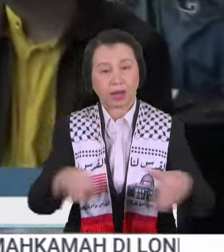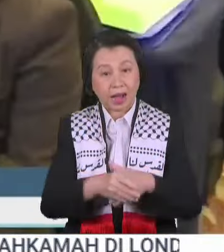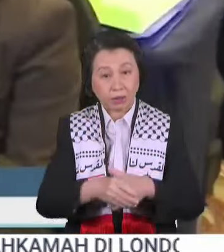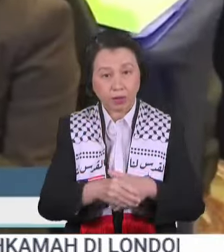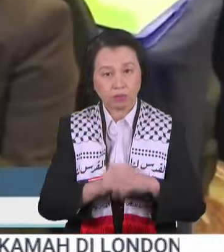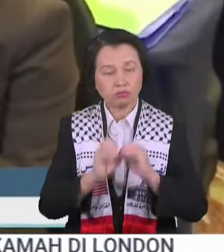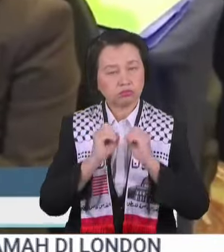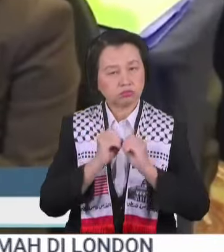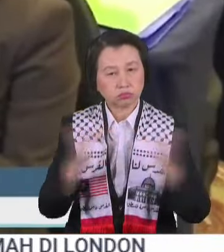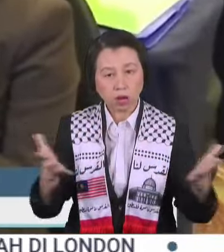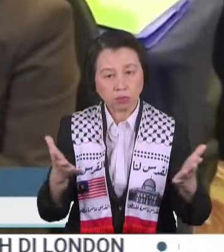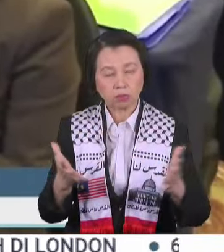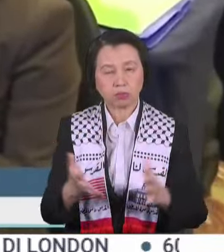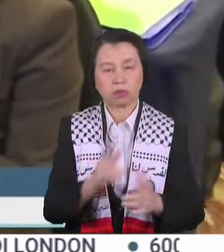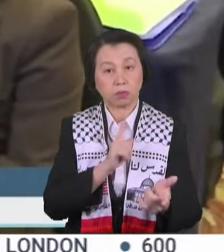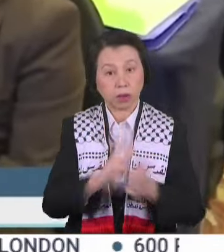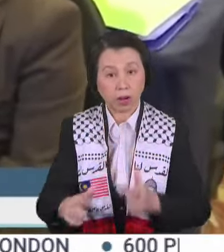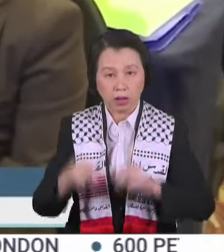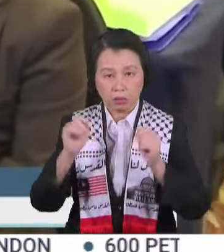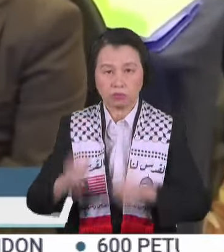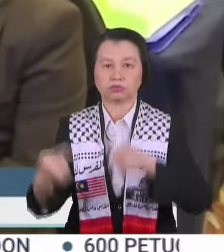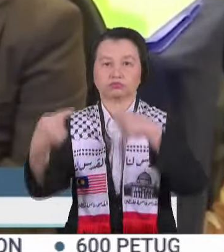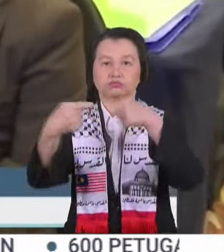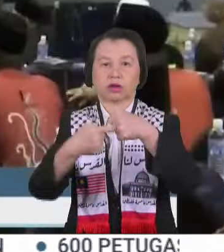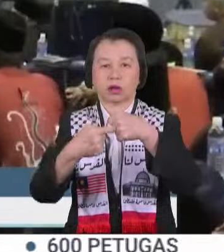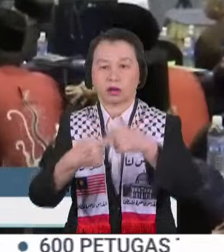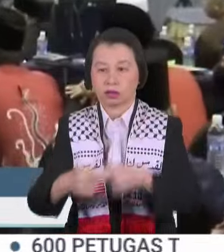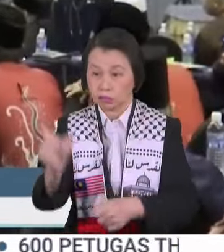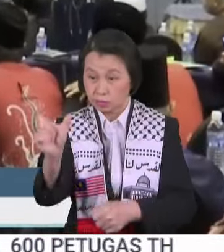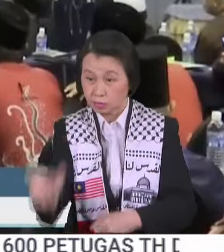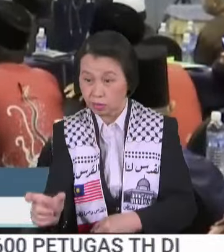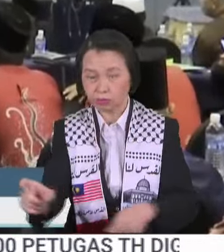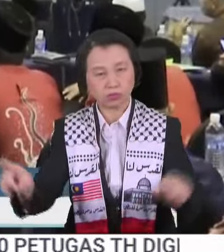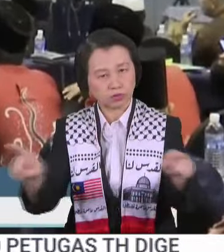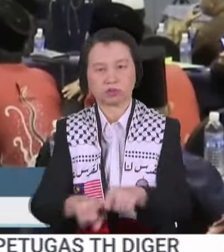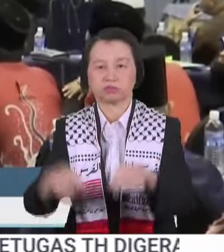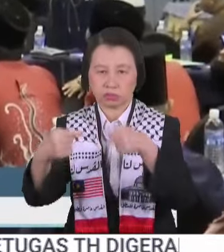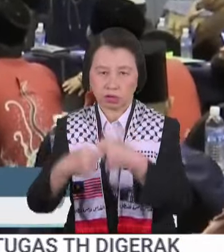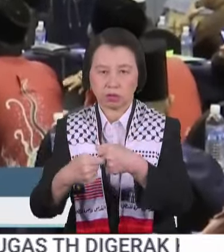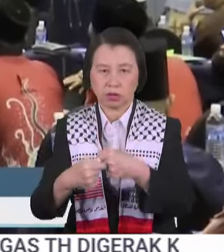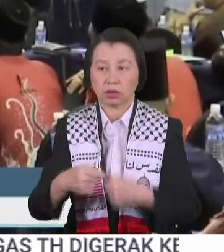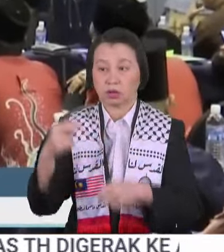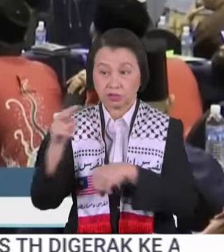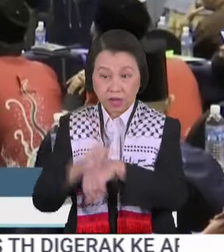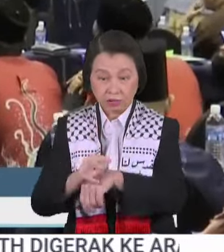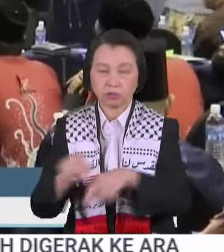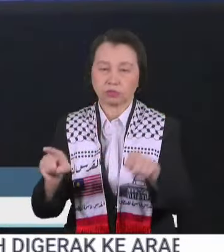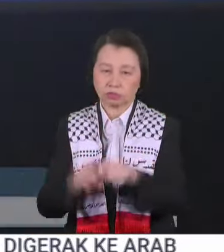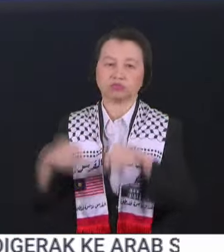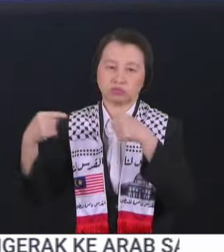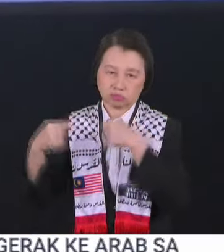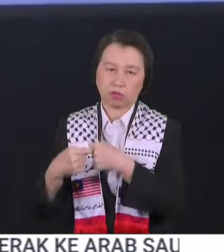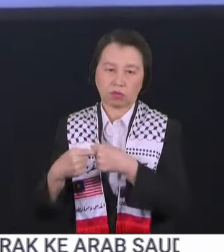didakwa atas kesalahan jenayah syariah termasuklah juru nikah, saksi dan wali terlibat di bawah Seksyen 39 dan